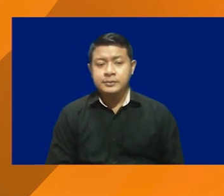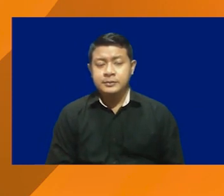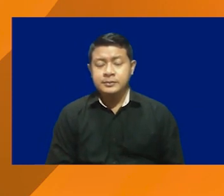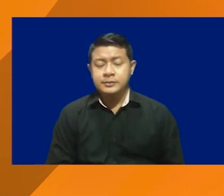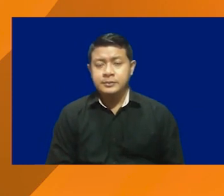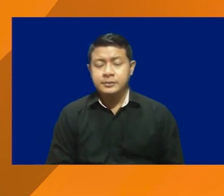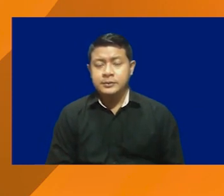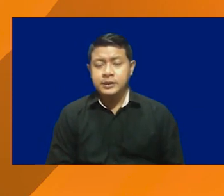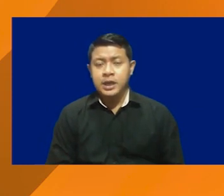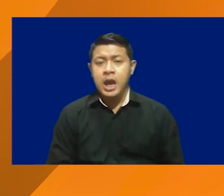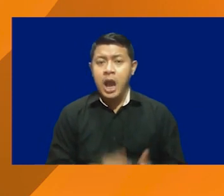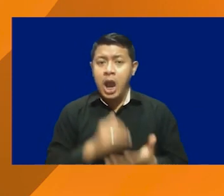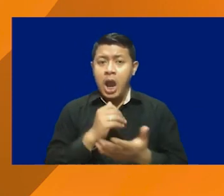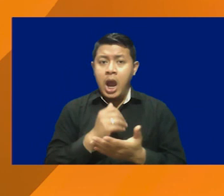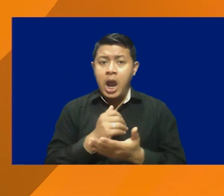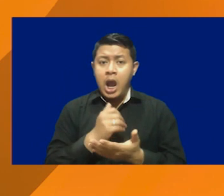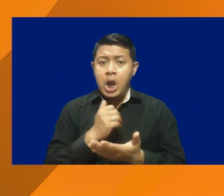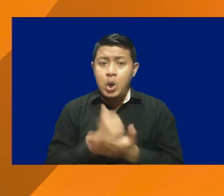kita lihat